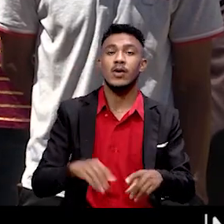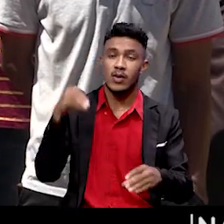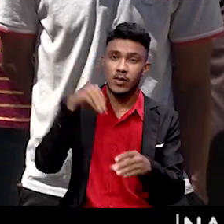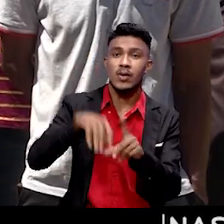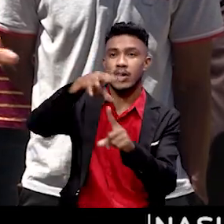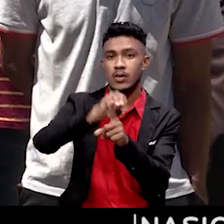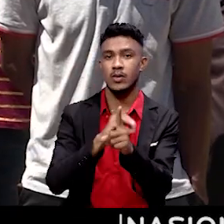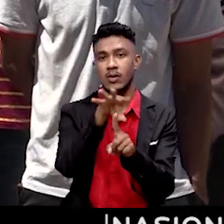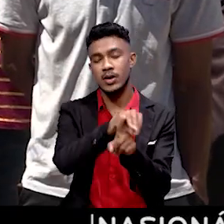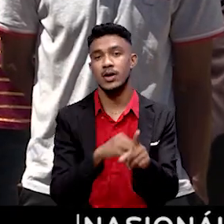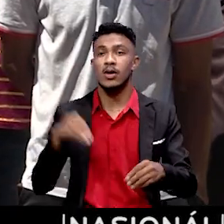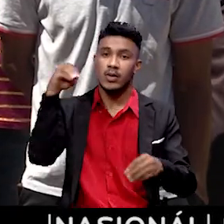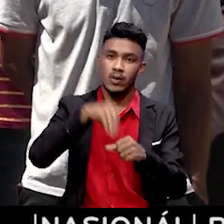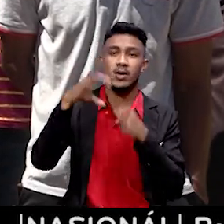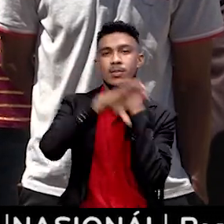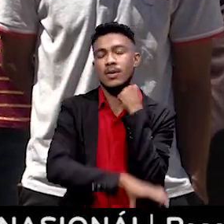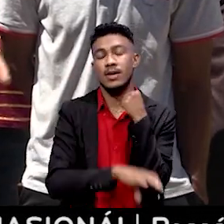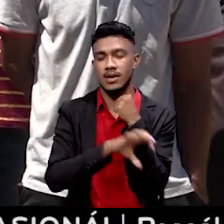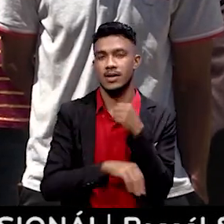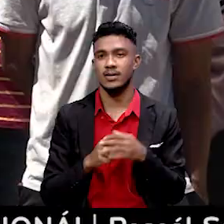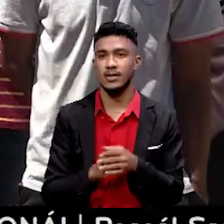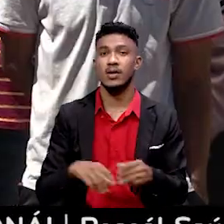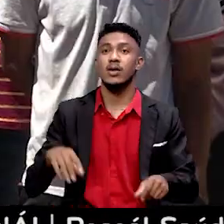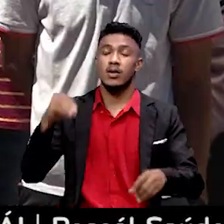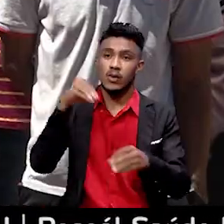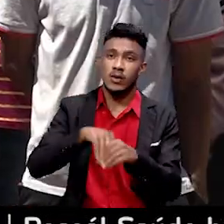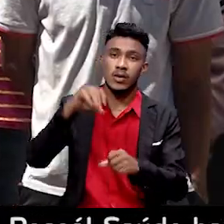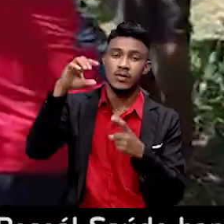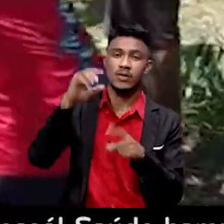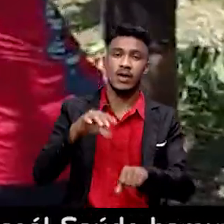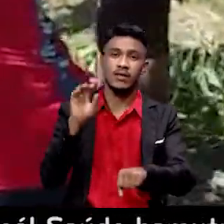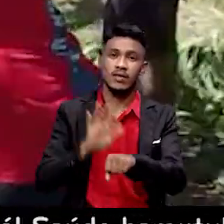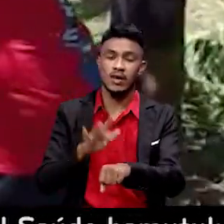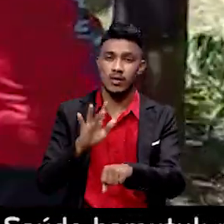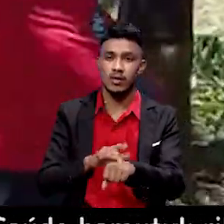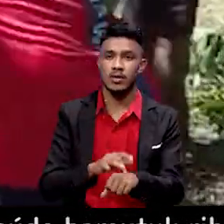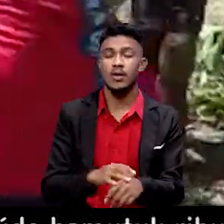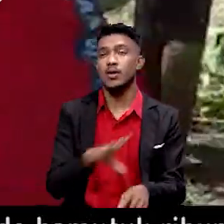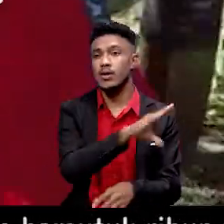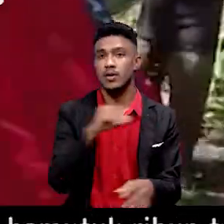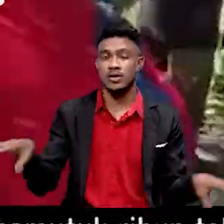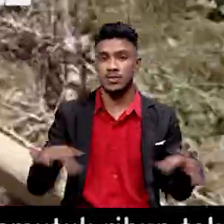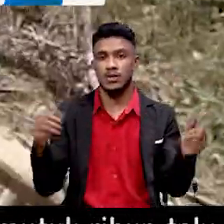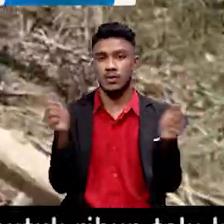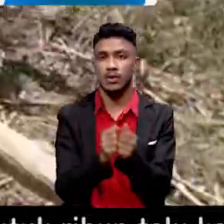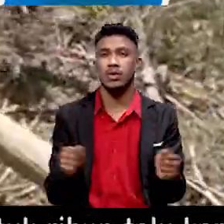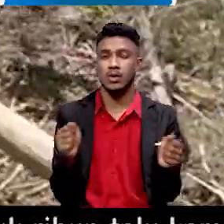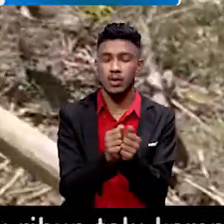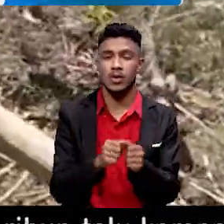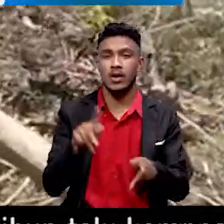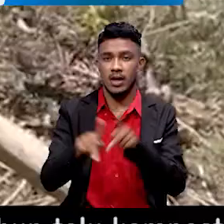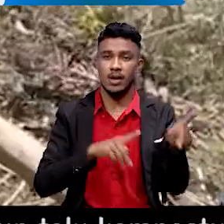kuda hudi. Kuda batar te kuda batar. Kuda fiokuropa te kuda fiokuropa. Nomo servisu hamutu ko povo